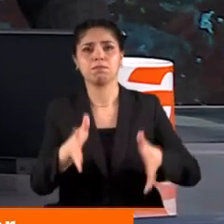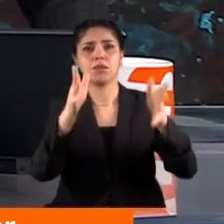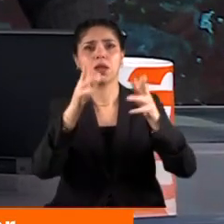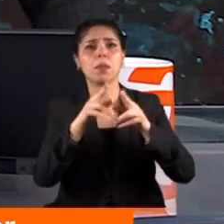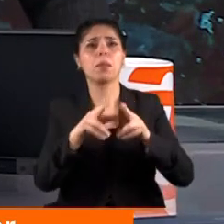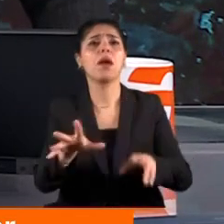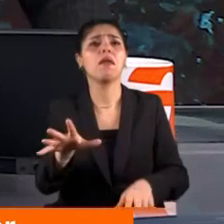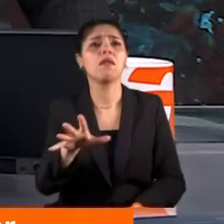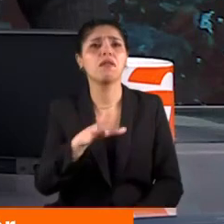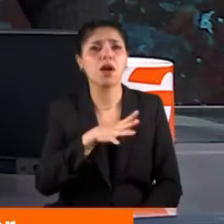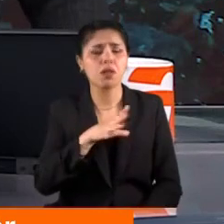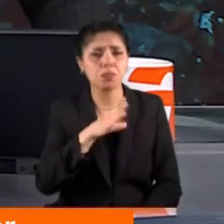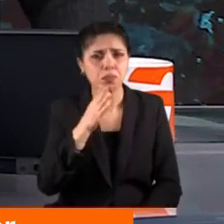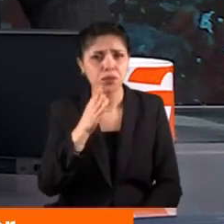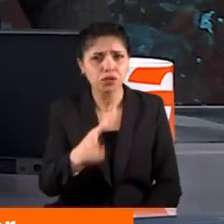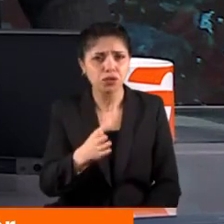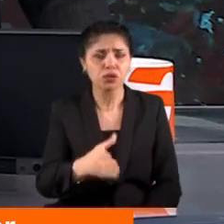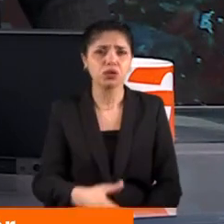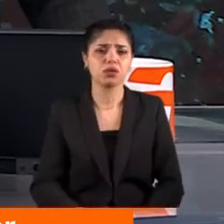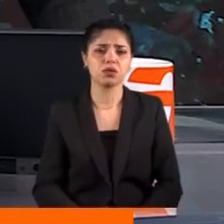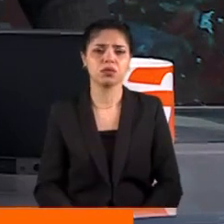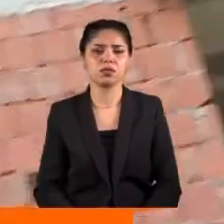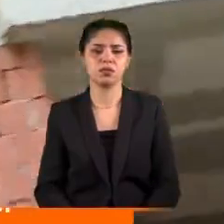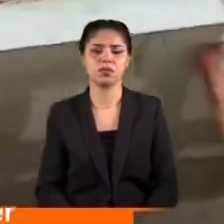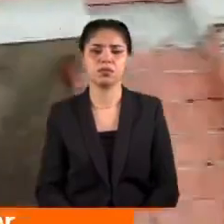da çürük olduğu tespit edildi.